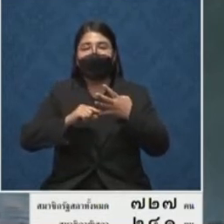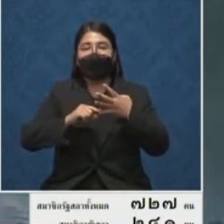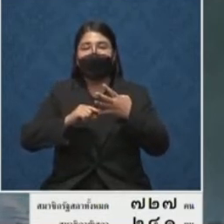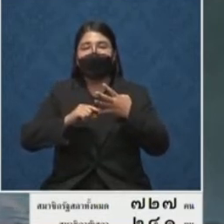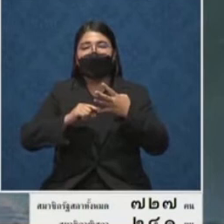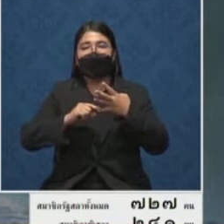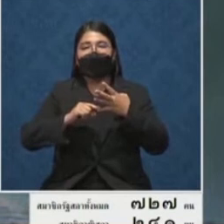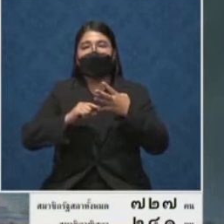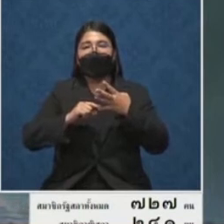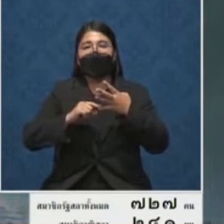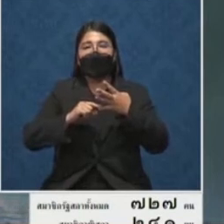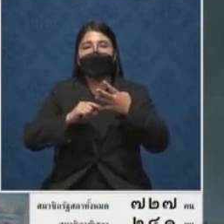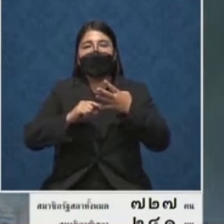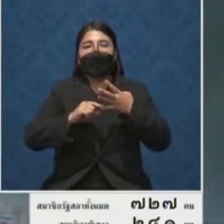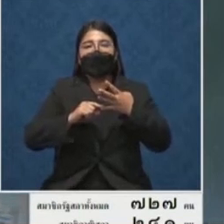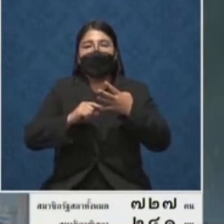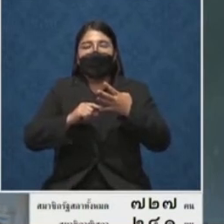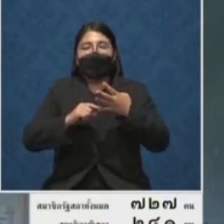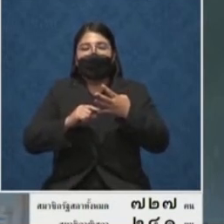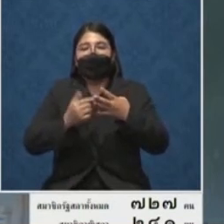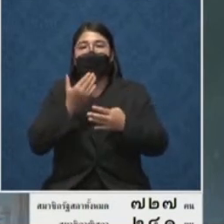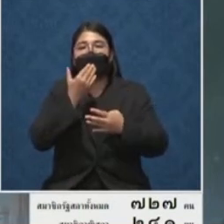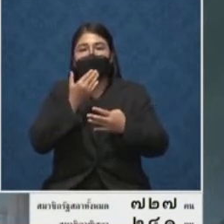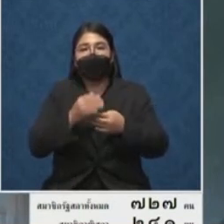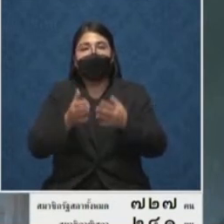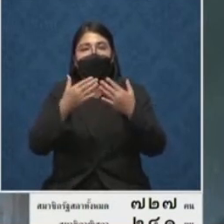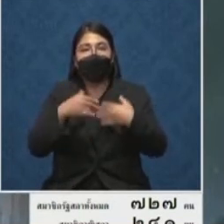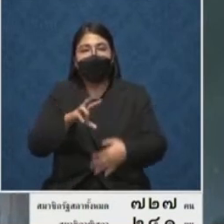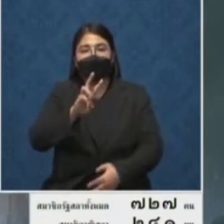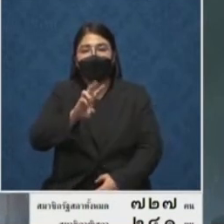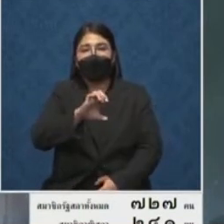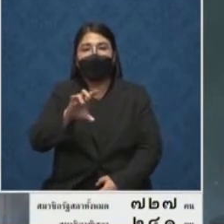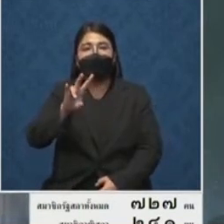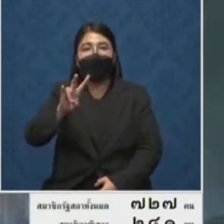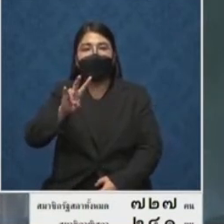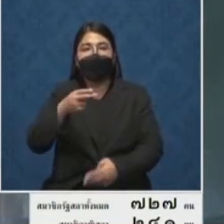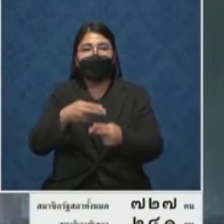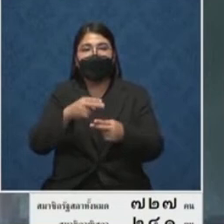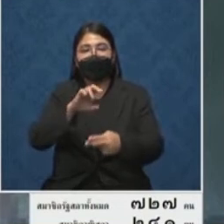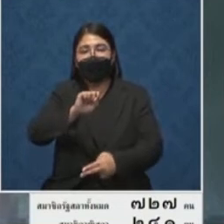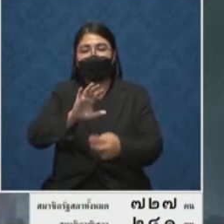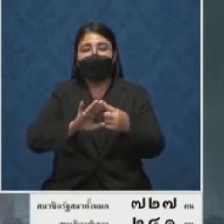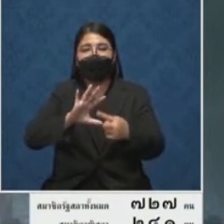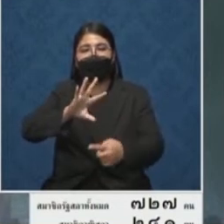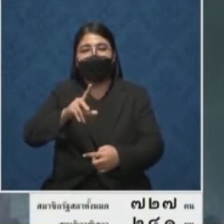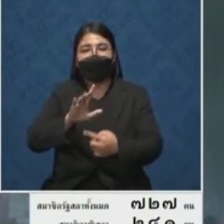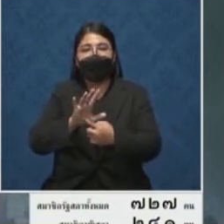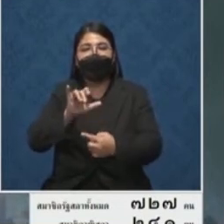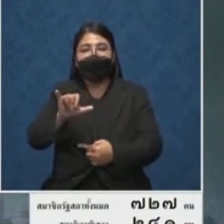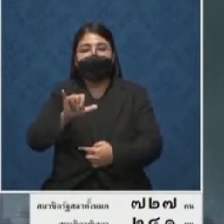และ4งดออกเสียงครับ 607นายสุชัยบุตรส